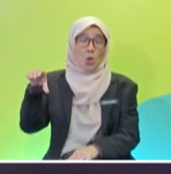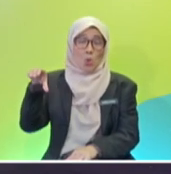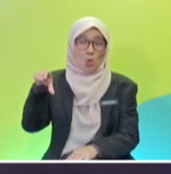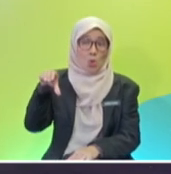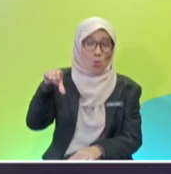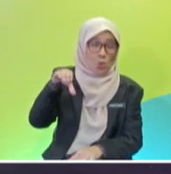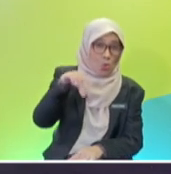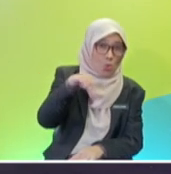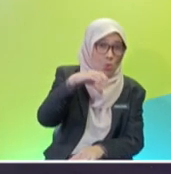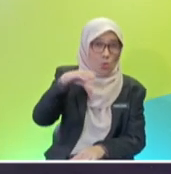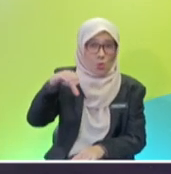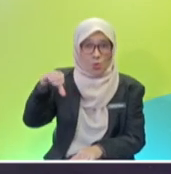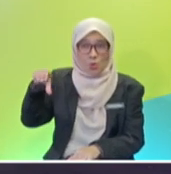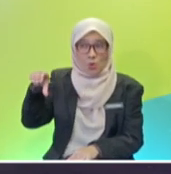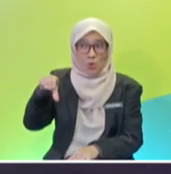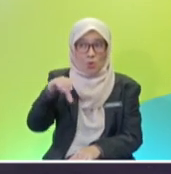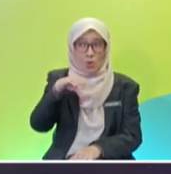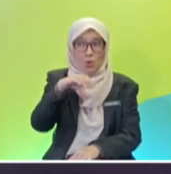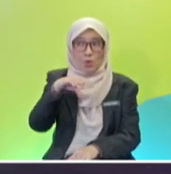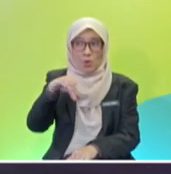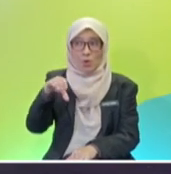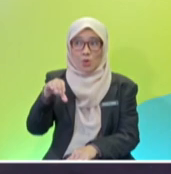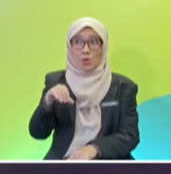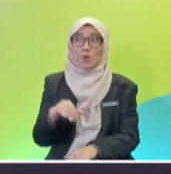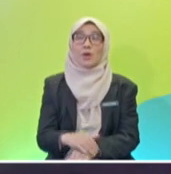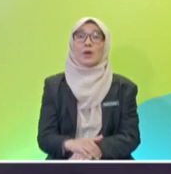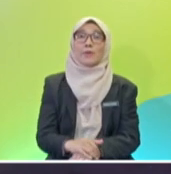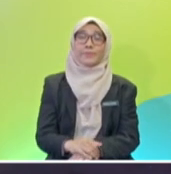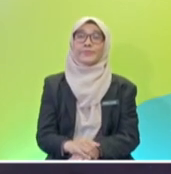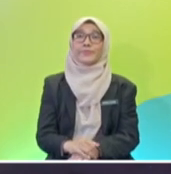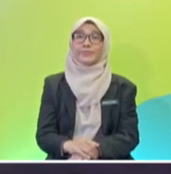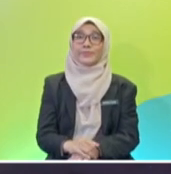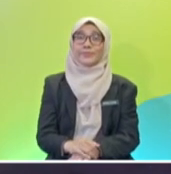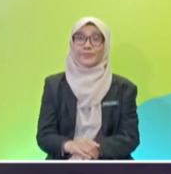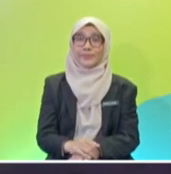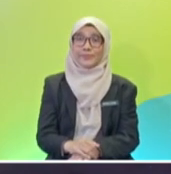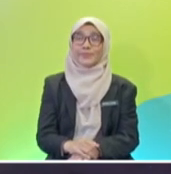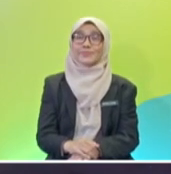Oh, nak beli ni besok. Ikan keli,